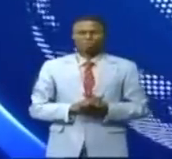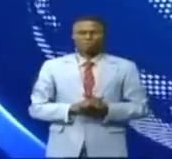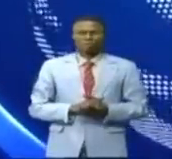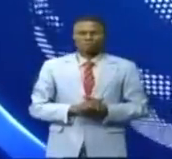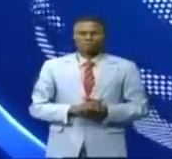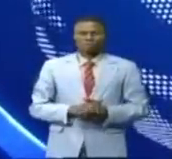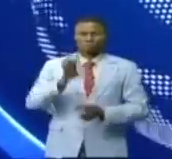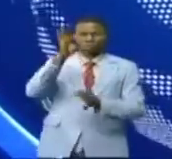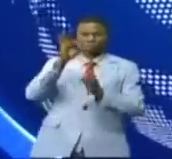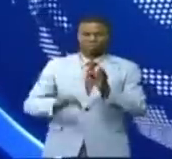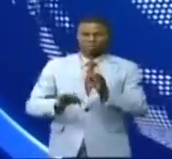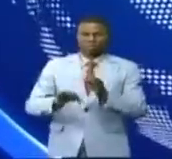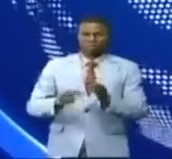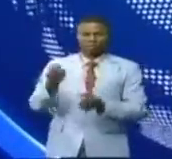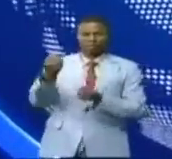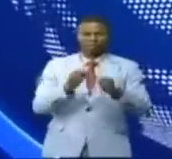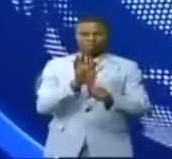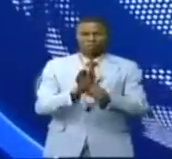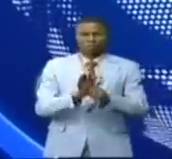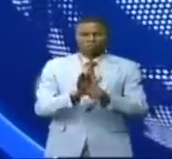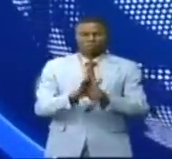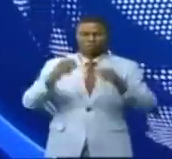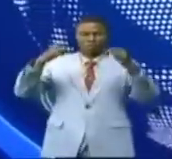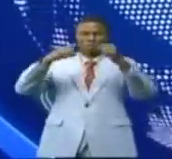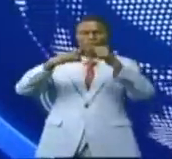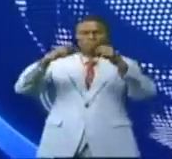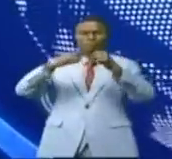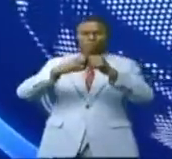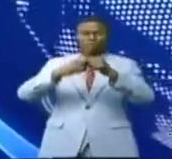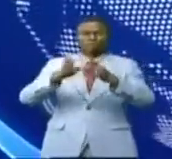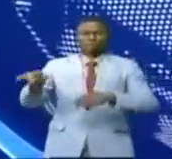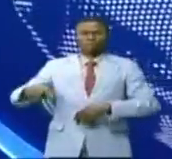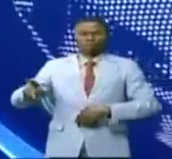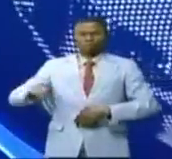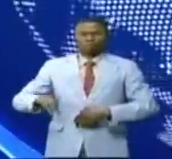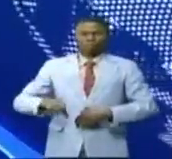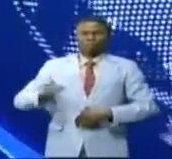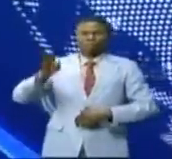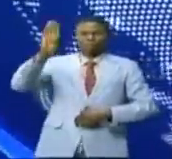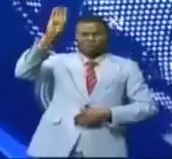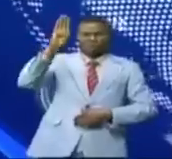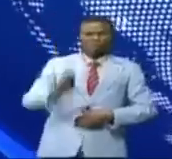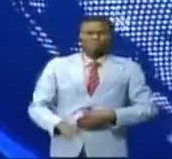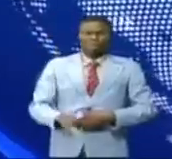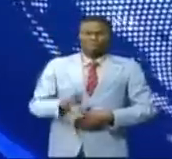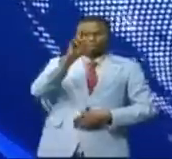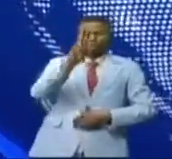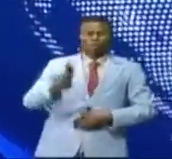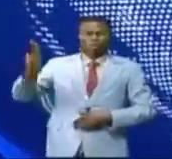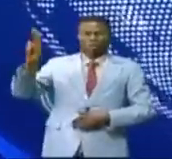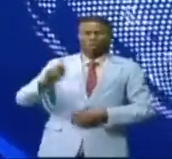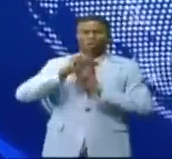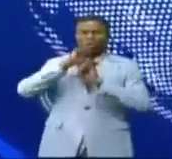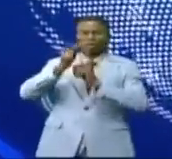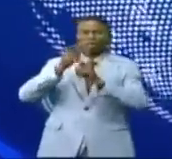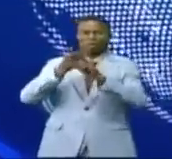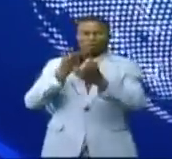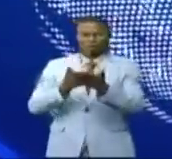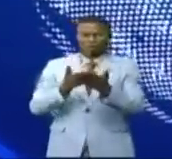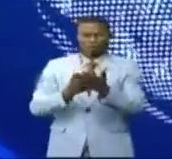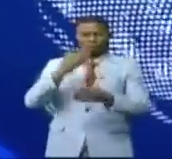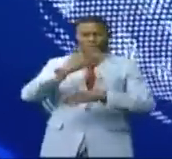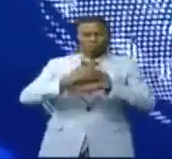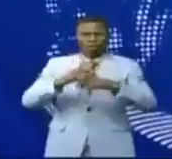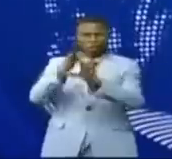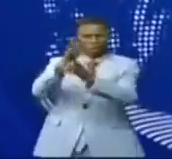poteau autres matériels pour l'électrification de la province du guizhou et les dons de la fondation entrer kadima réceptionné par